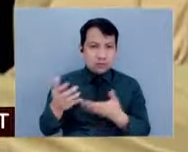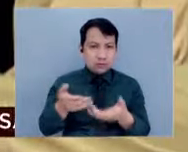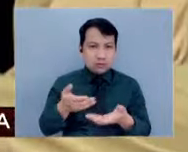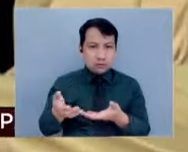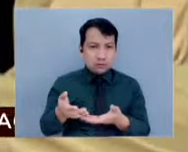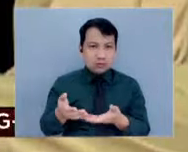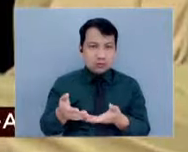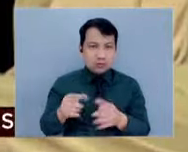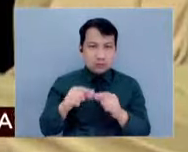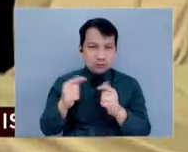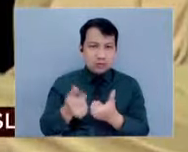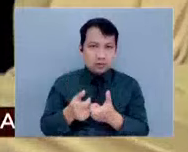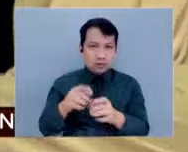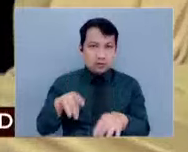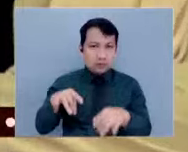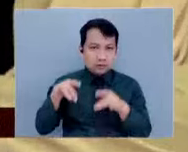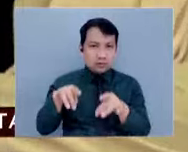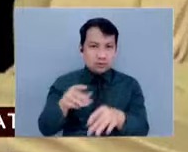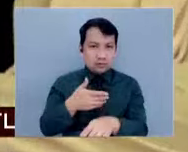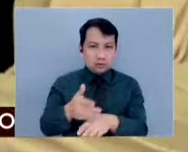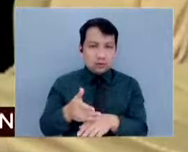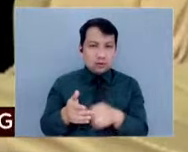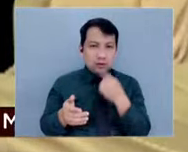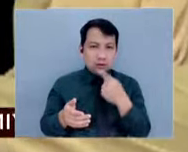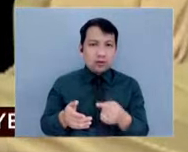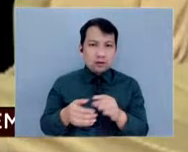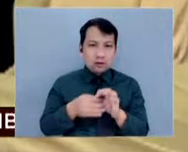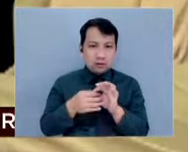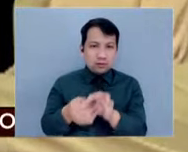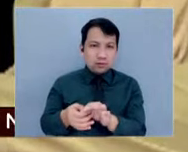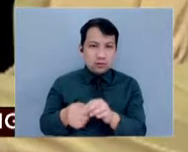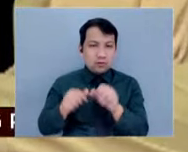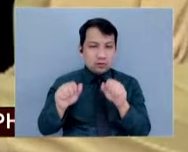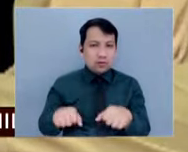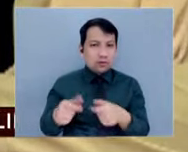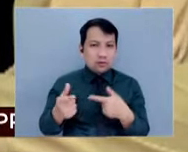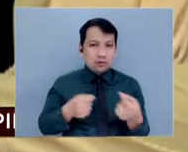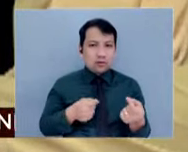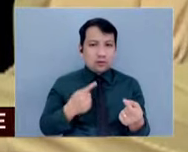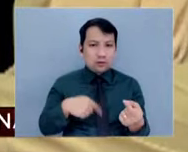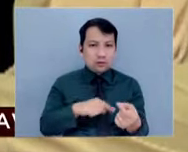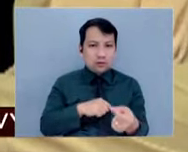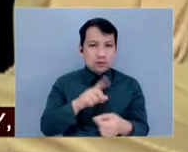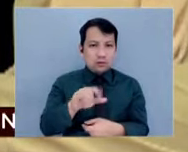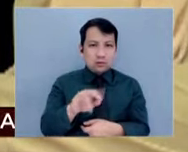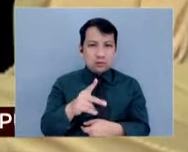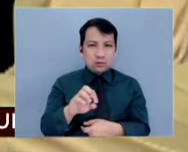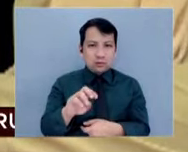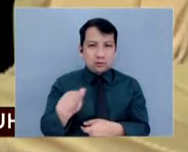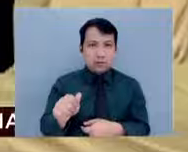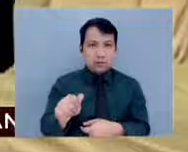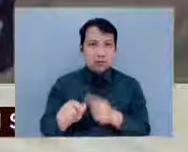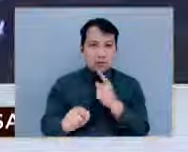ng Australian singer. Sabi pa ni Shaira, ginagawa lang naman ni Lenka kung ano ang tama.